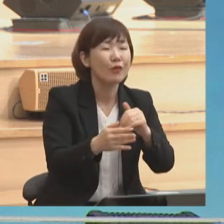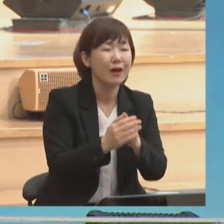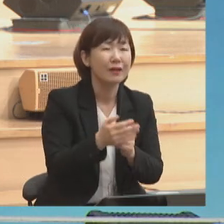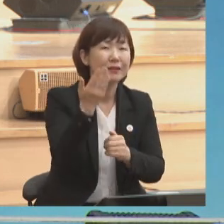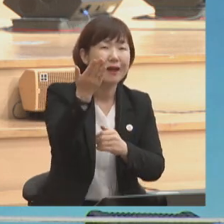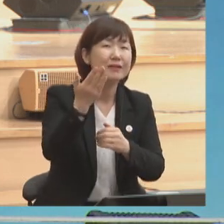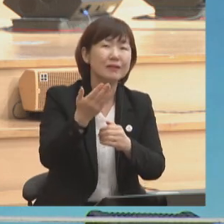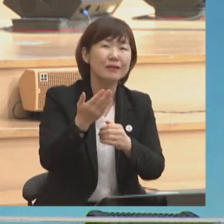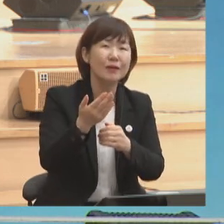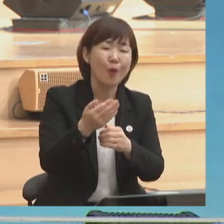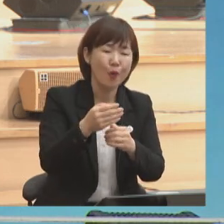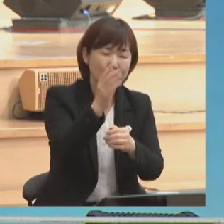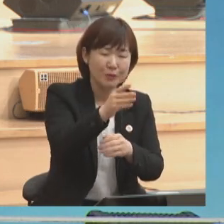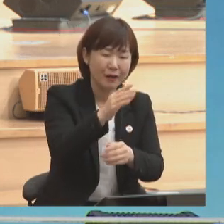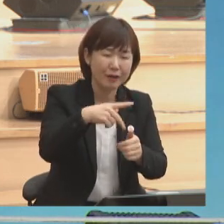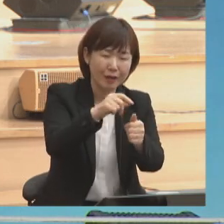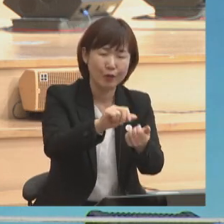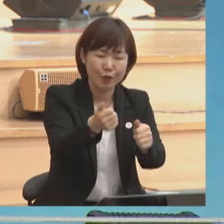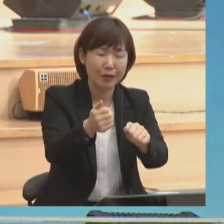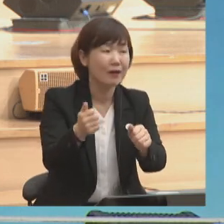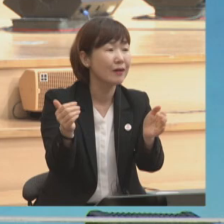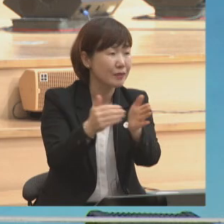십자가에